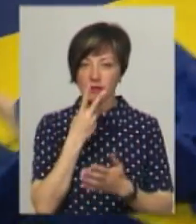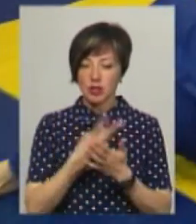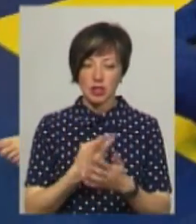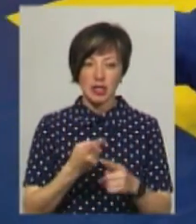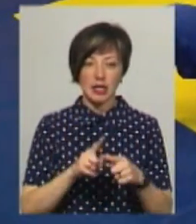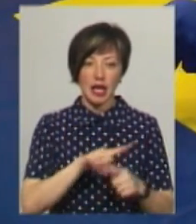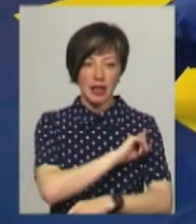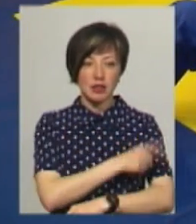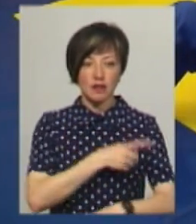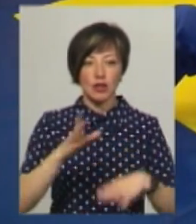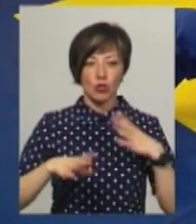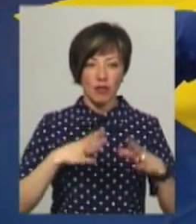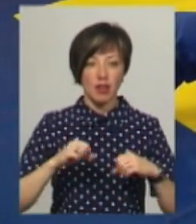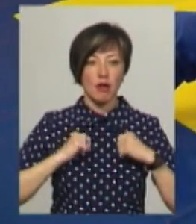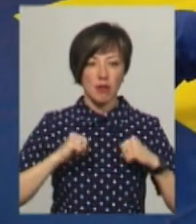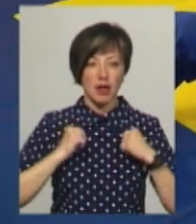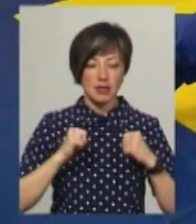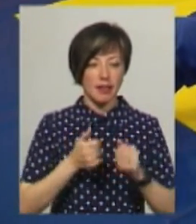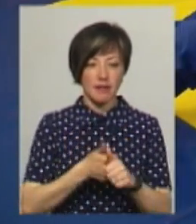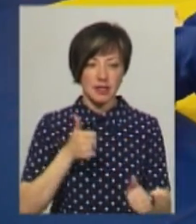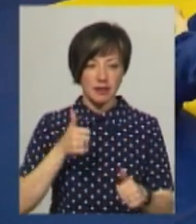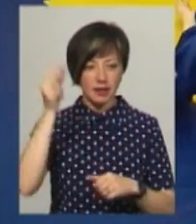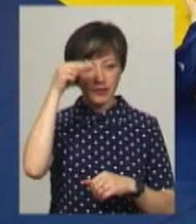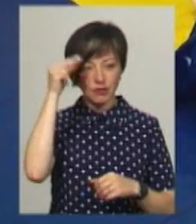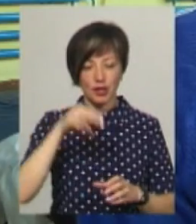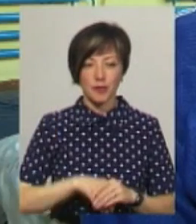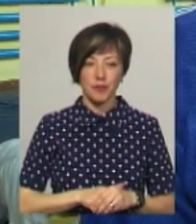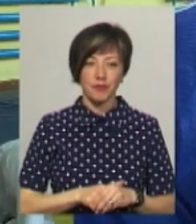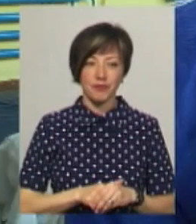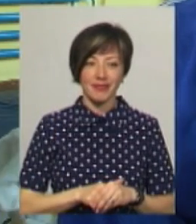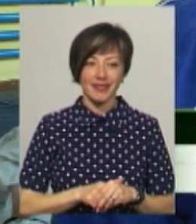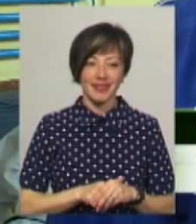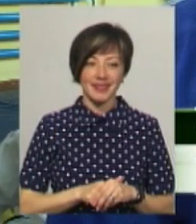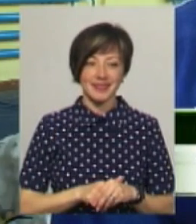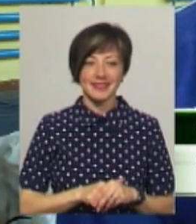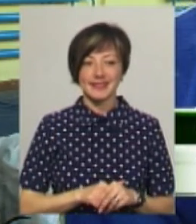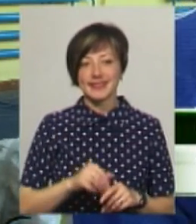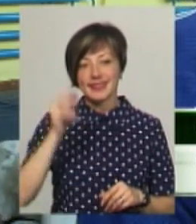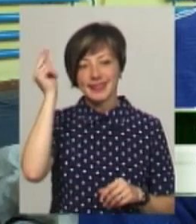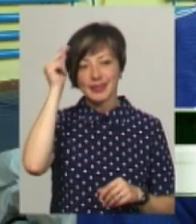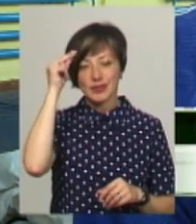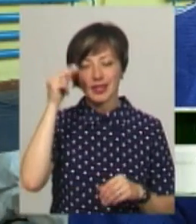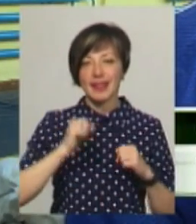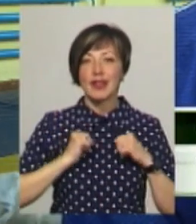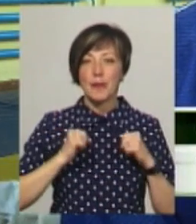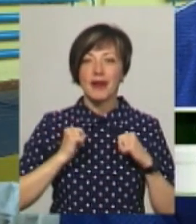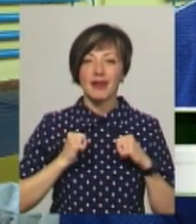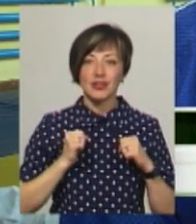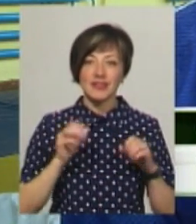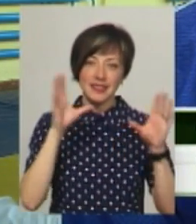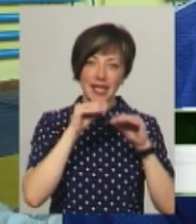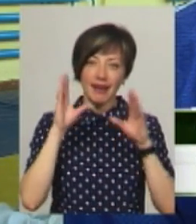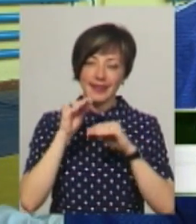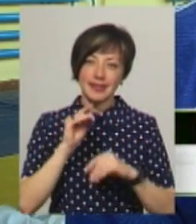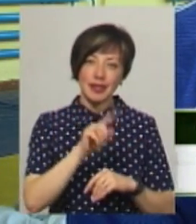на інтенсивні тренування, намагається не відставати і у навчанні. Навчання я, як сказати, намагаюся встигати і там,